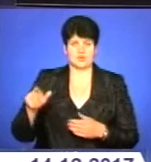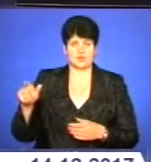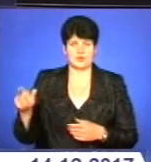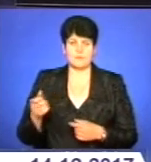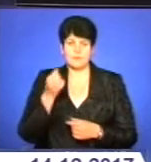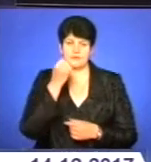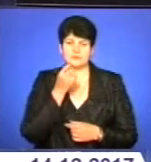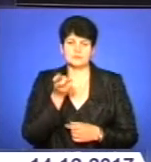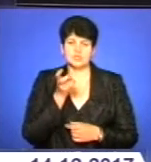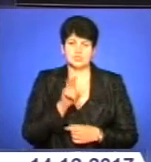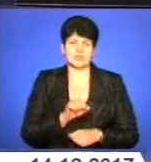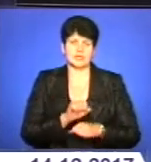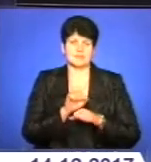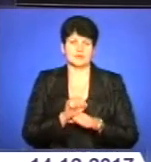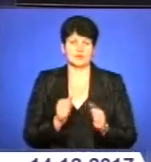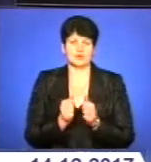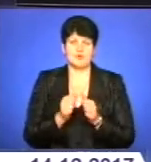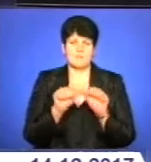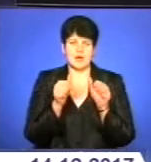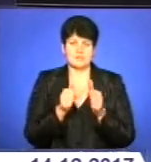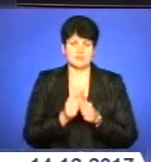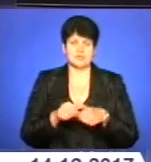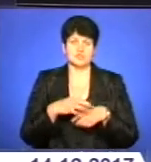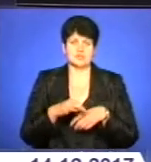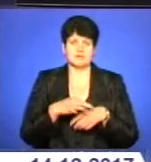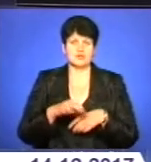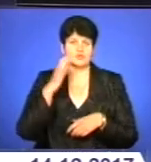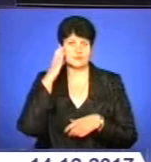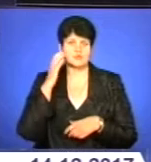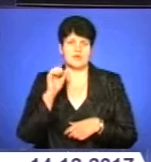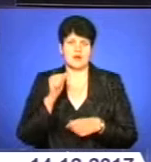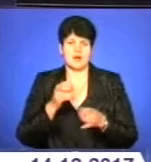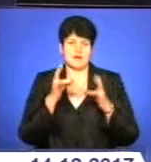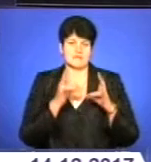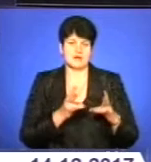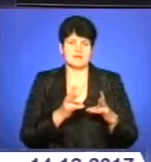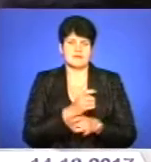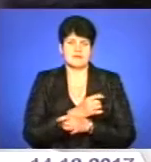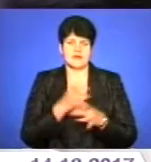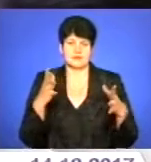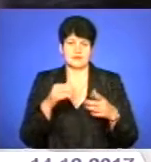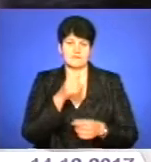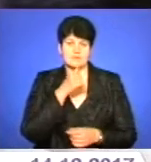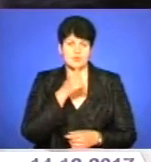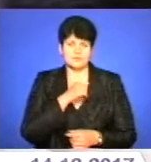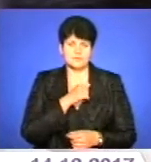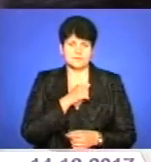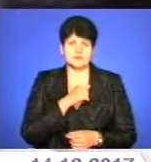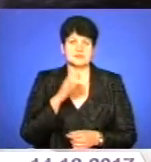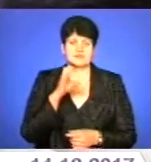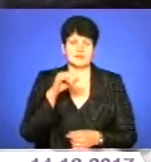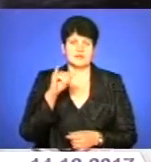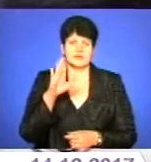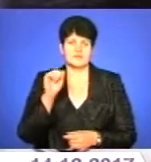тернополяни на мітинг-реквієм до пам'ятника жертв Чорнобильської аварії та ядерних випробувань. Степана Івахова призвали